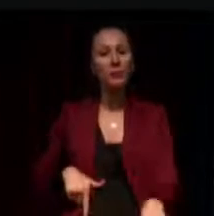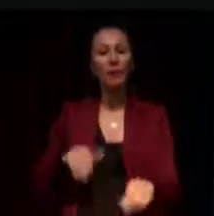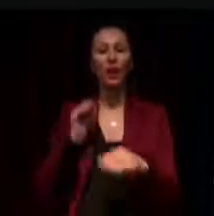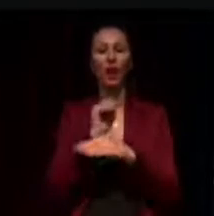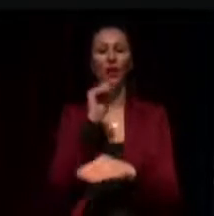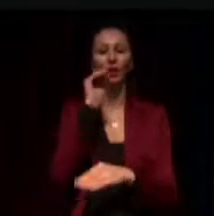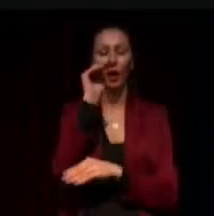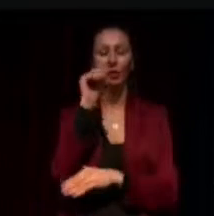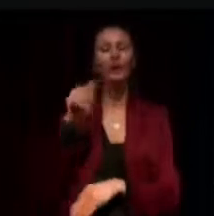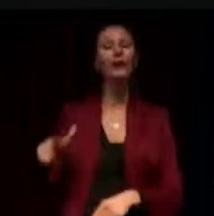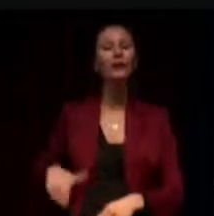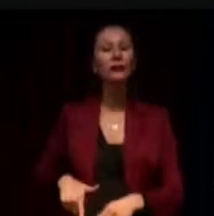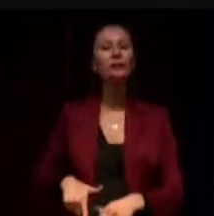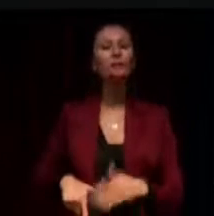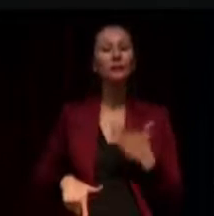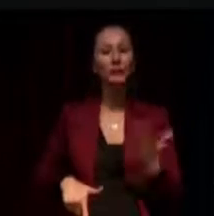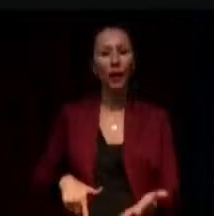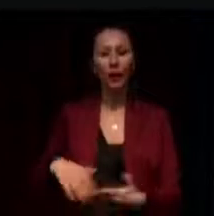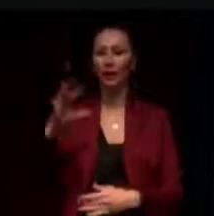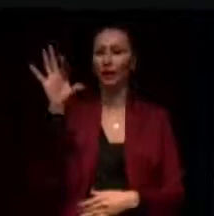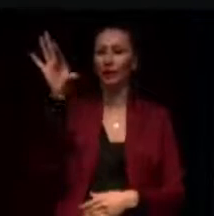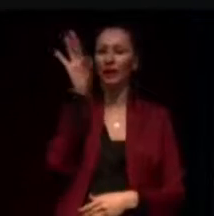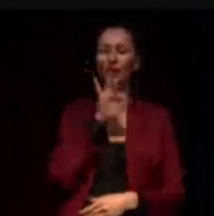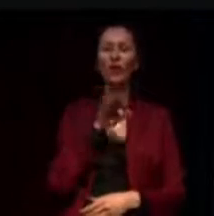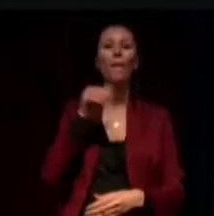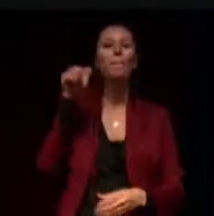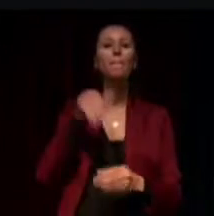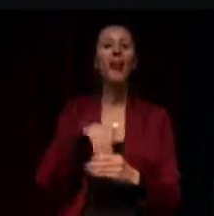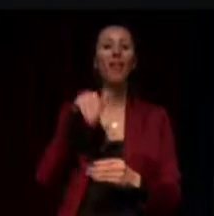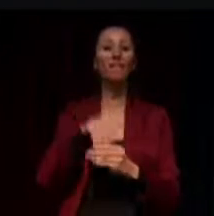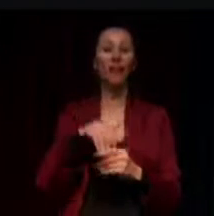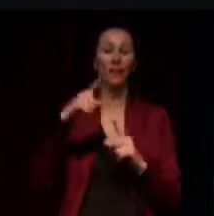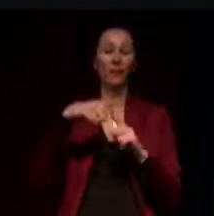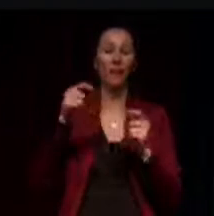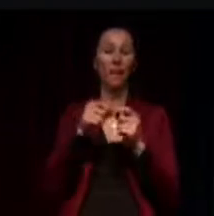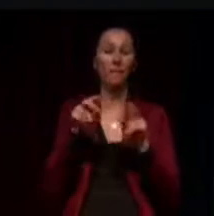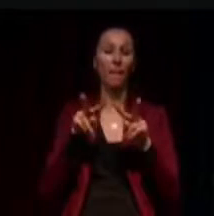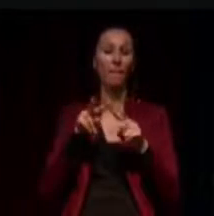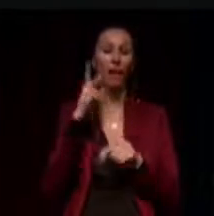yaşayan, İzmir'den hatta seçilen bütün milletvekillerimize,